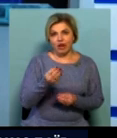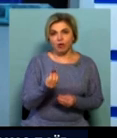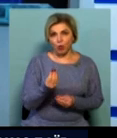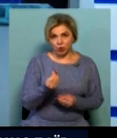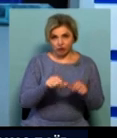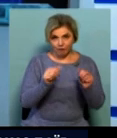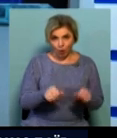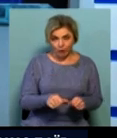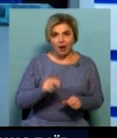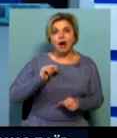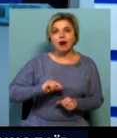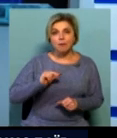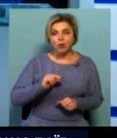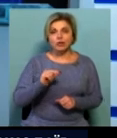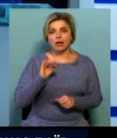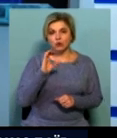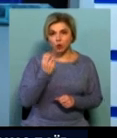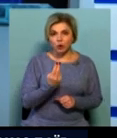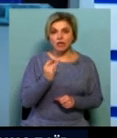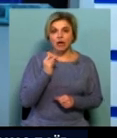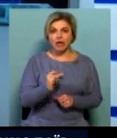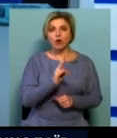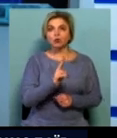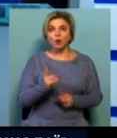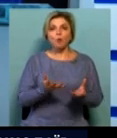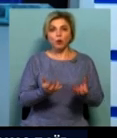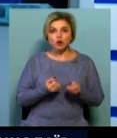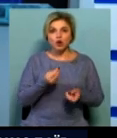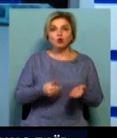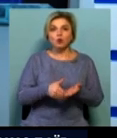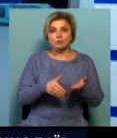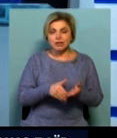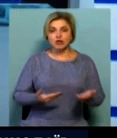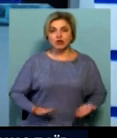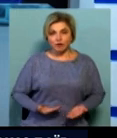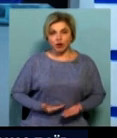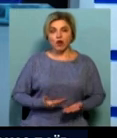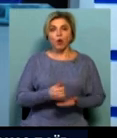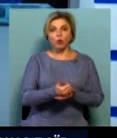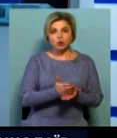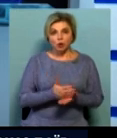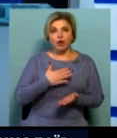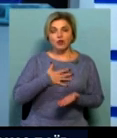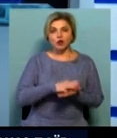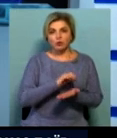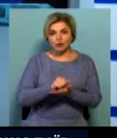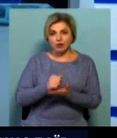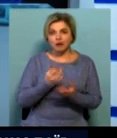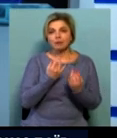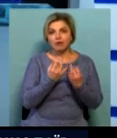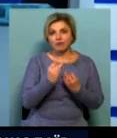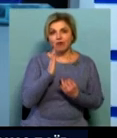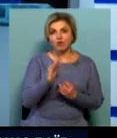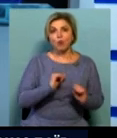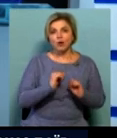Соціальними працівниками та претендентами на отримання субсидій на оплату житлово-комунальних послуг за новим порядком наші кореспонденти спілкувалися сьогодні в